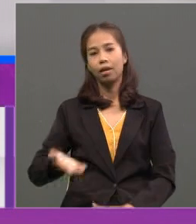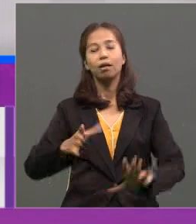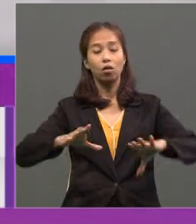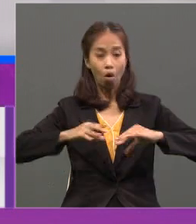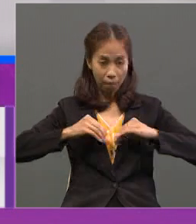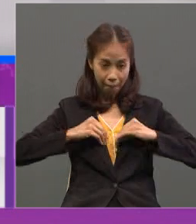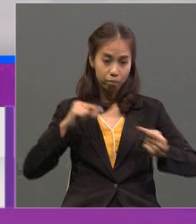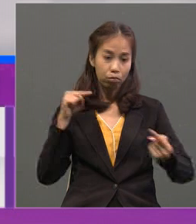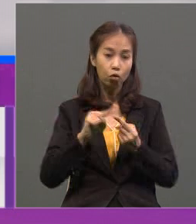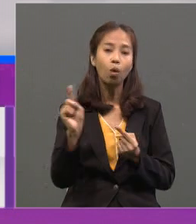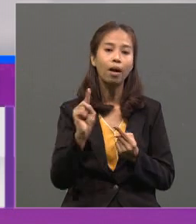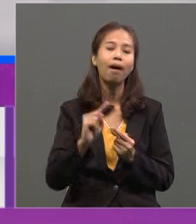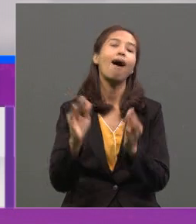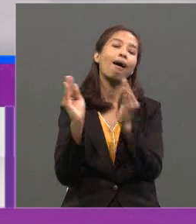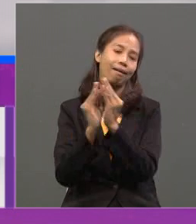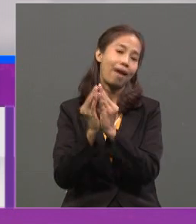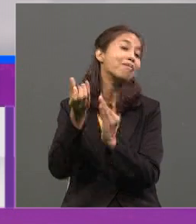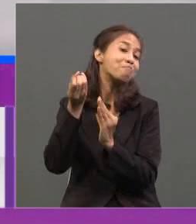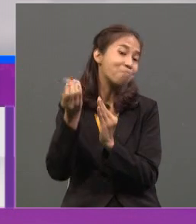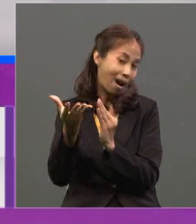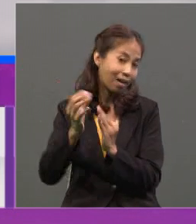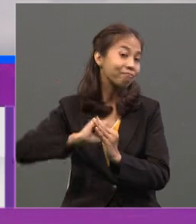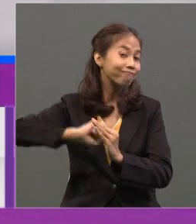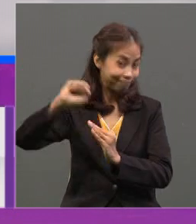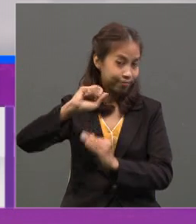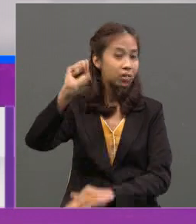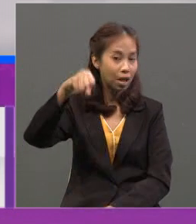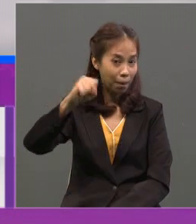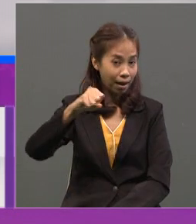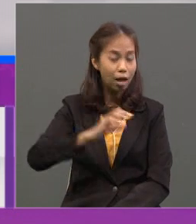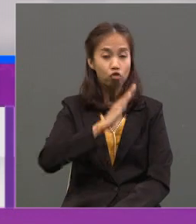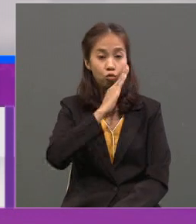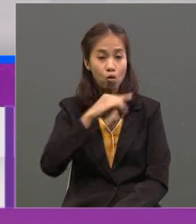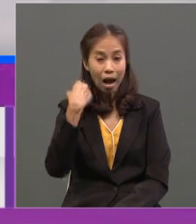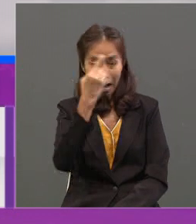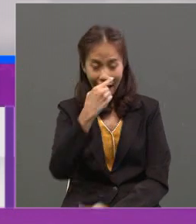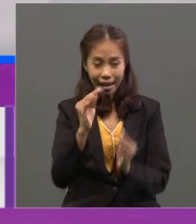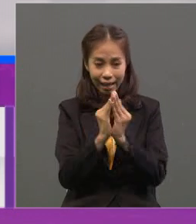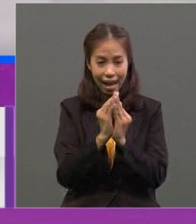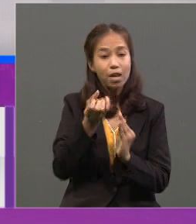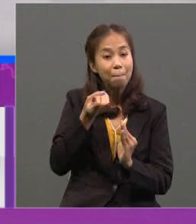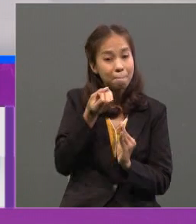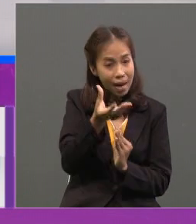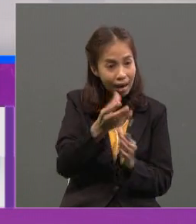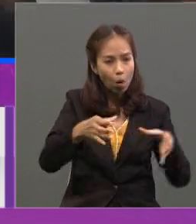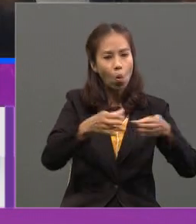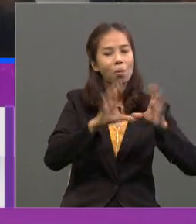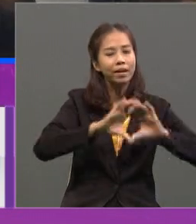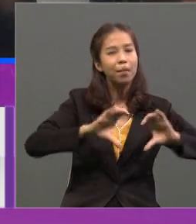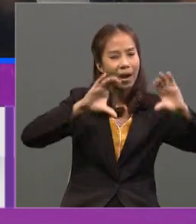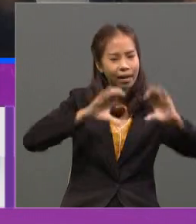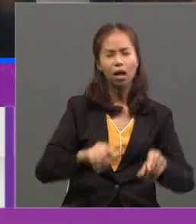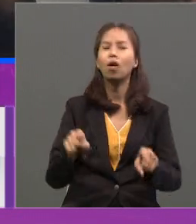สcommittee และกจะ็ผไหนผักไหนทไดใลวเขไกล ๆ็คจะไดถนรัฐบาทเพรกถ